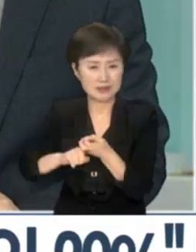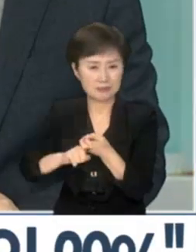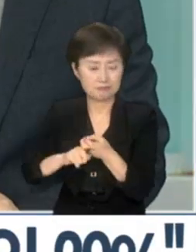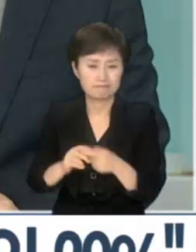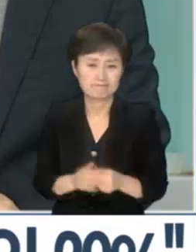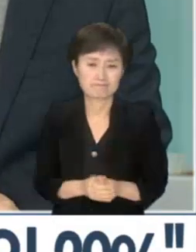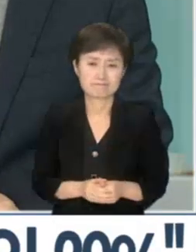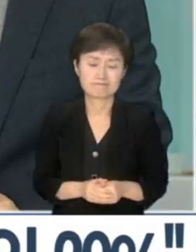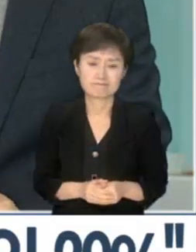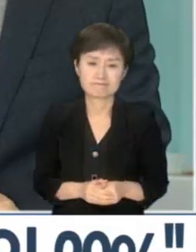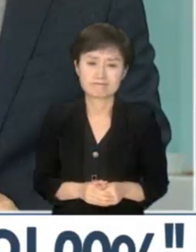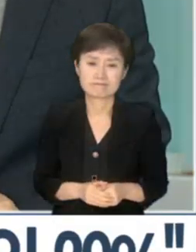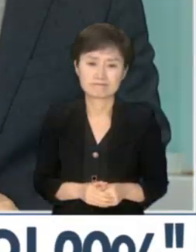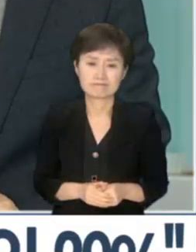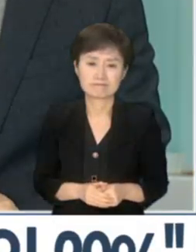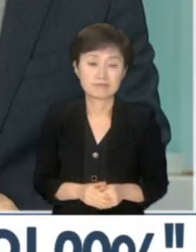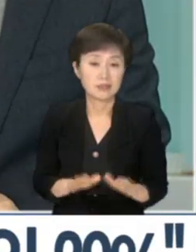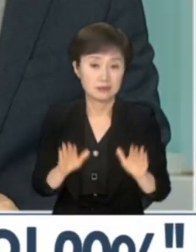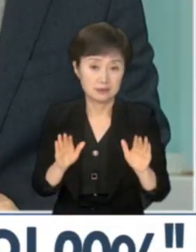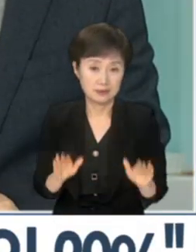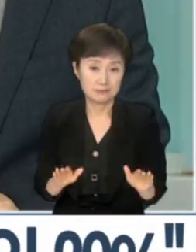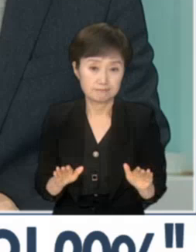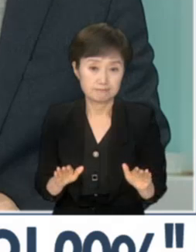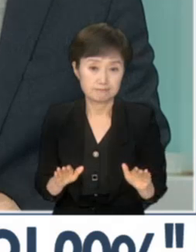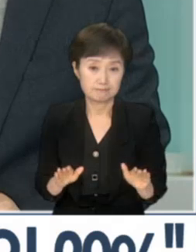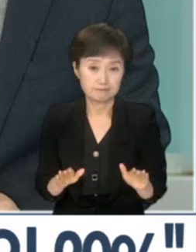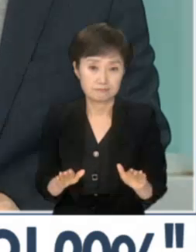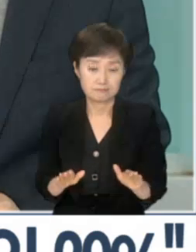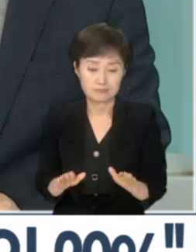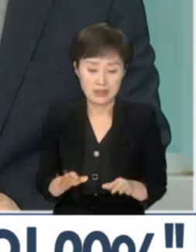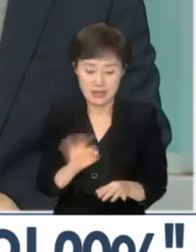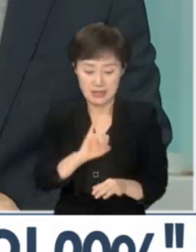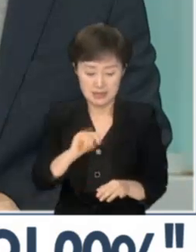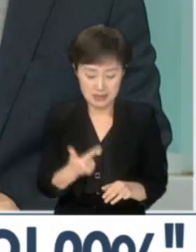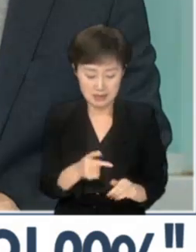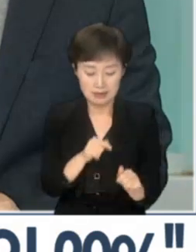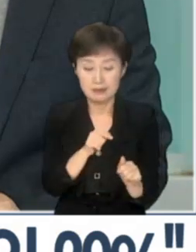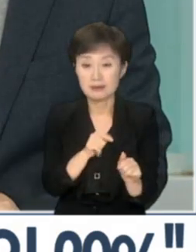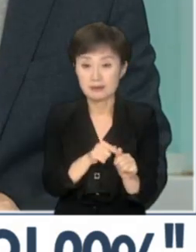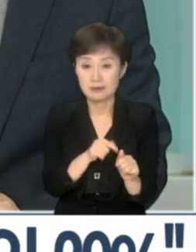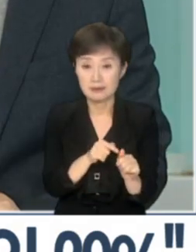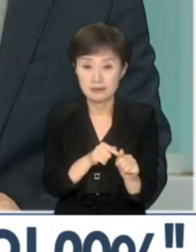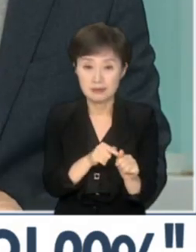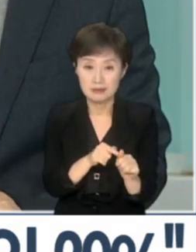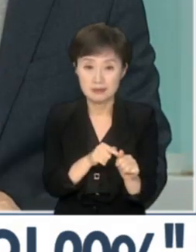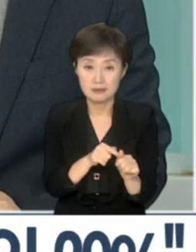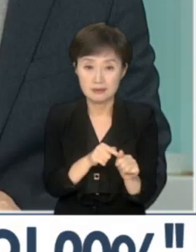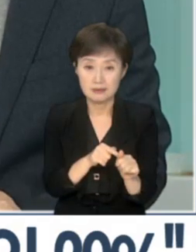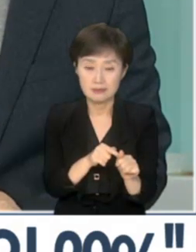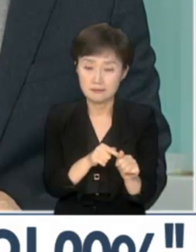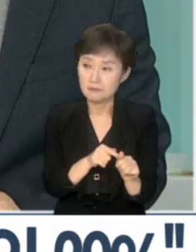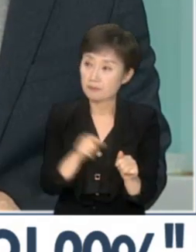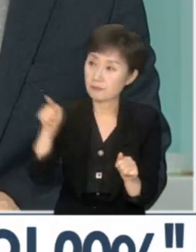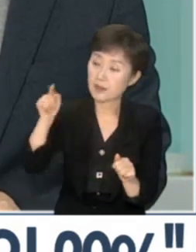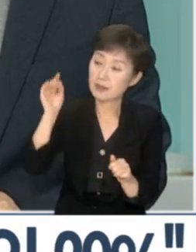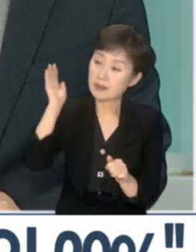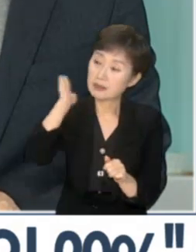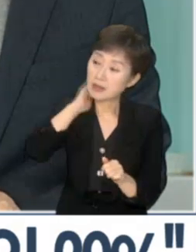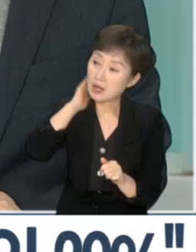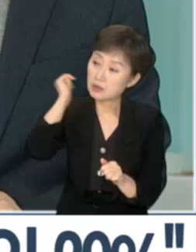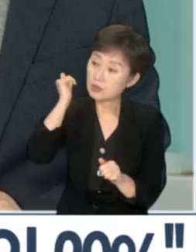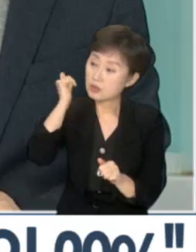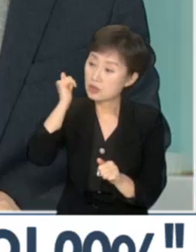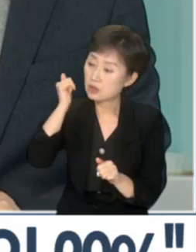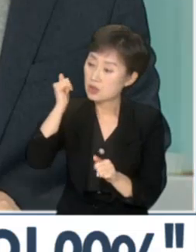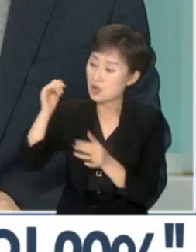그럼에도 불구하고 지금 어쨌든 그 인요한 혁신위에서 사실은 용산 출신의 새로운 친윤